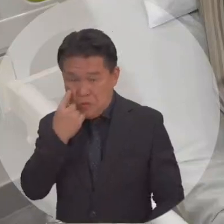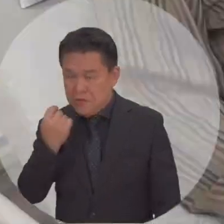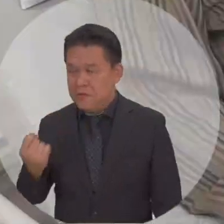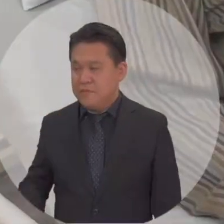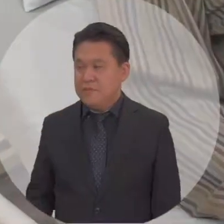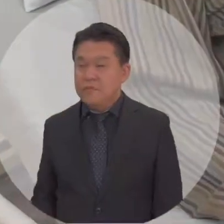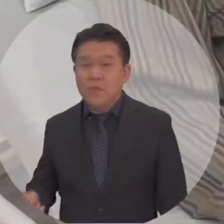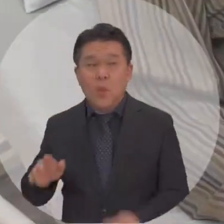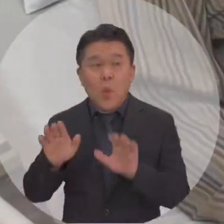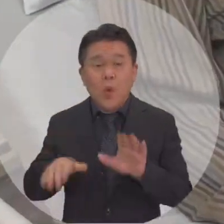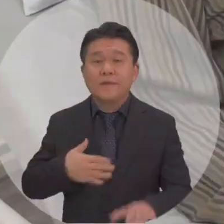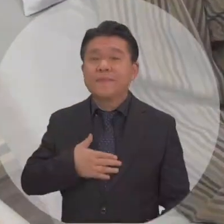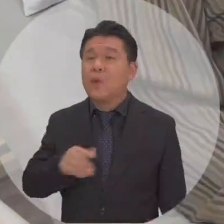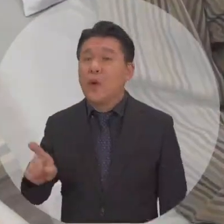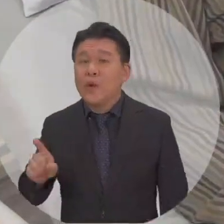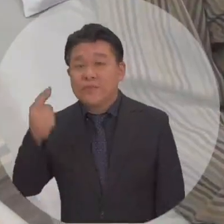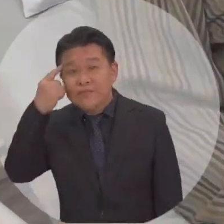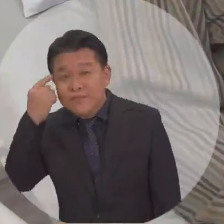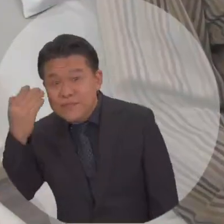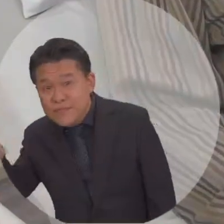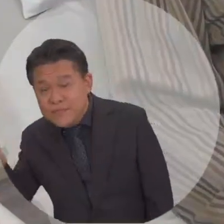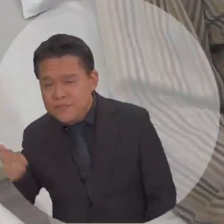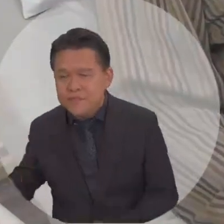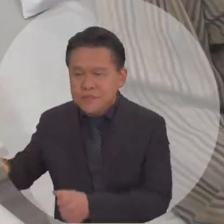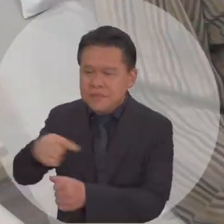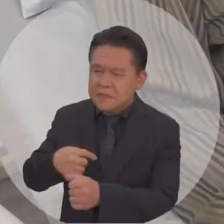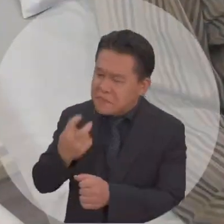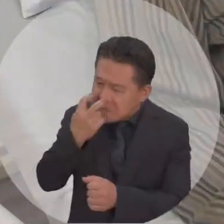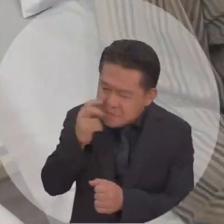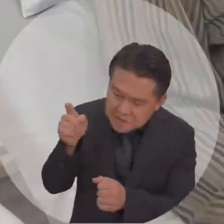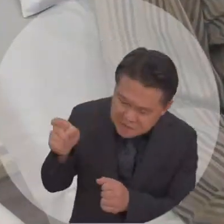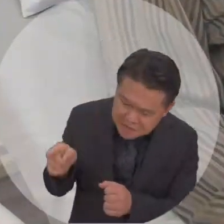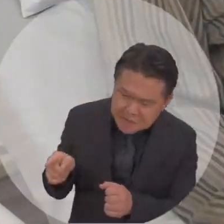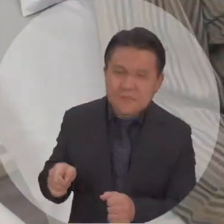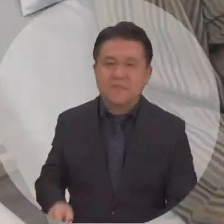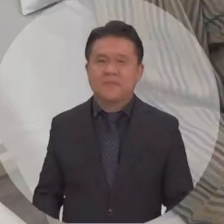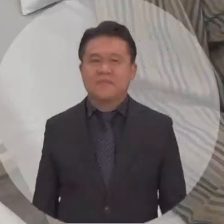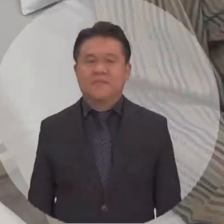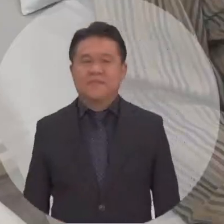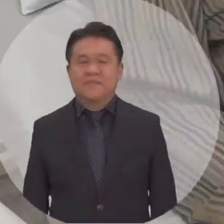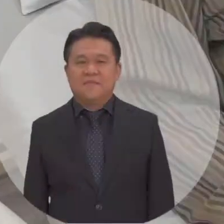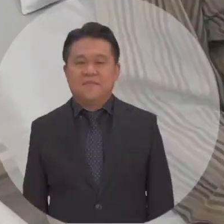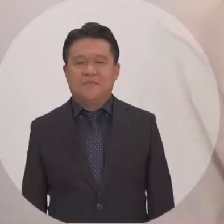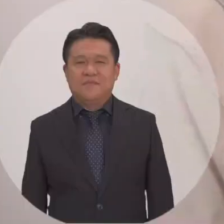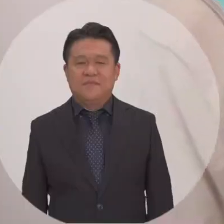확인합니다. 또한 오늘 기분이 어떤지 여쭈어보며 대상자의 상태를 살핍니다.